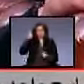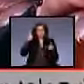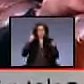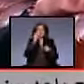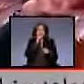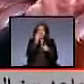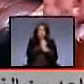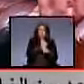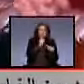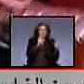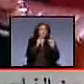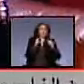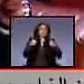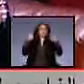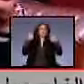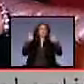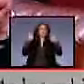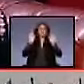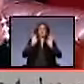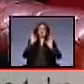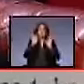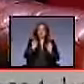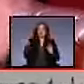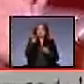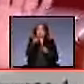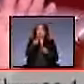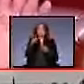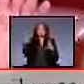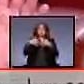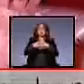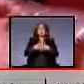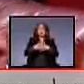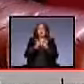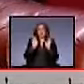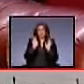هعرف استغنى عنك ولا عنك. انتوا تقعدوا مع بعض تحلوا مشاكلكم انا ماليش دعوه.